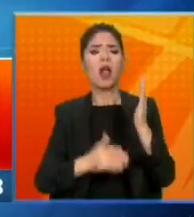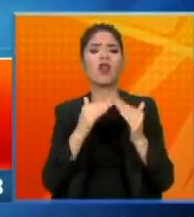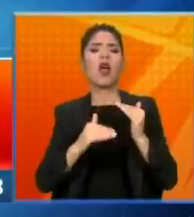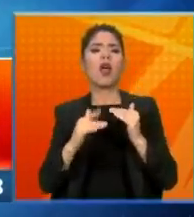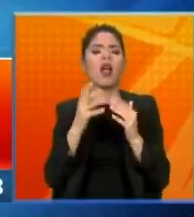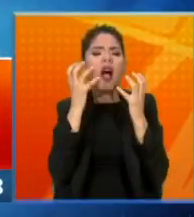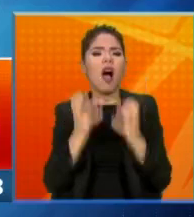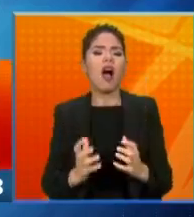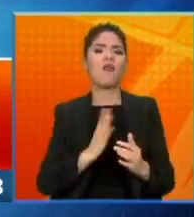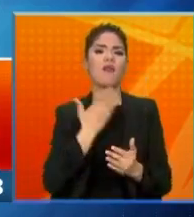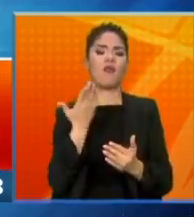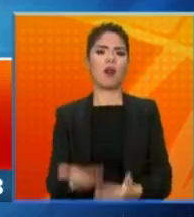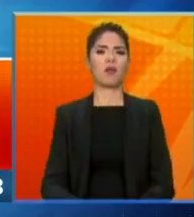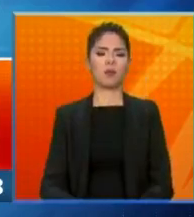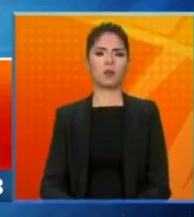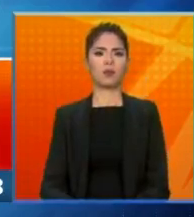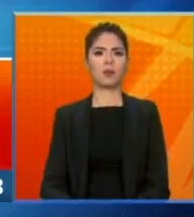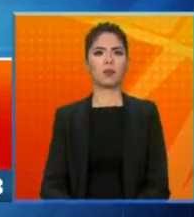ağırlaşıyor.